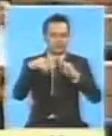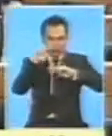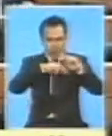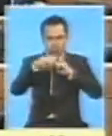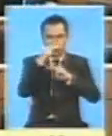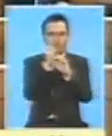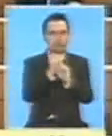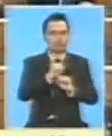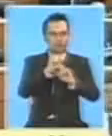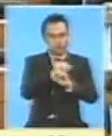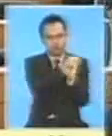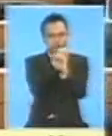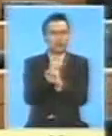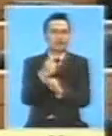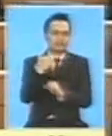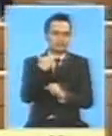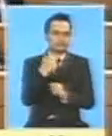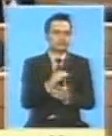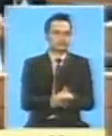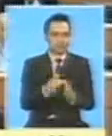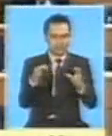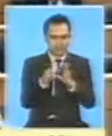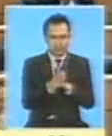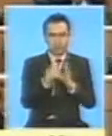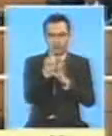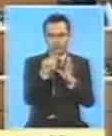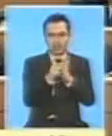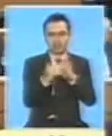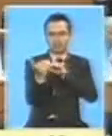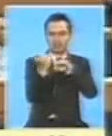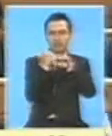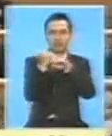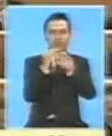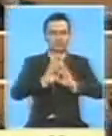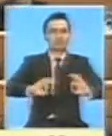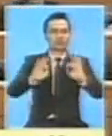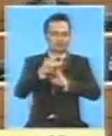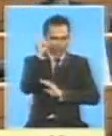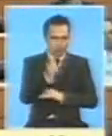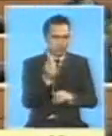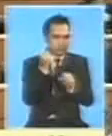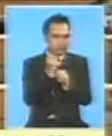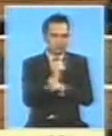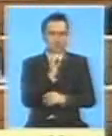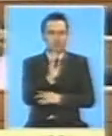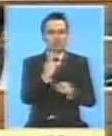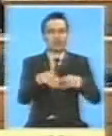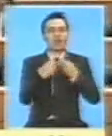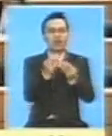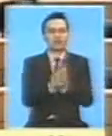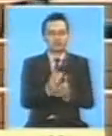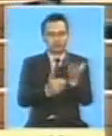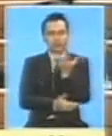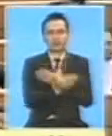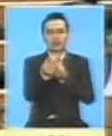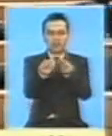ากดูด้วยนะครับกฎหมายด้านวินัยจราจรนั้นมีความต้องศักดิ์สิทธิ์นะครับแล้วก็เป็นธรรมนะอธิบายให้โอกาสเ